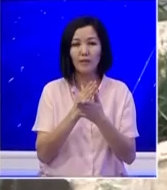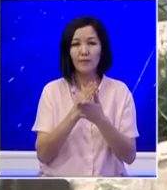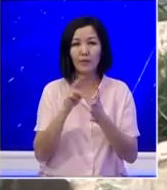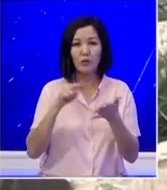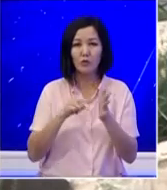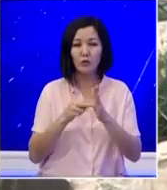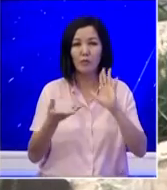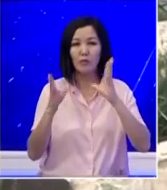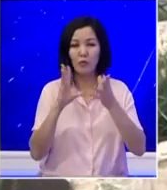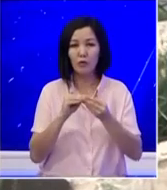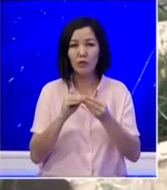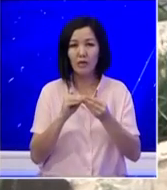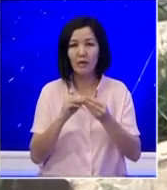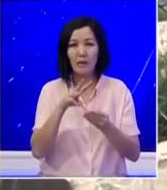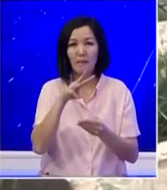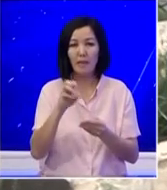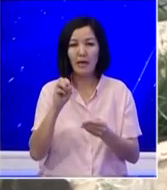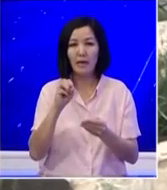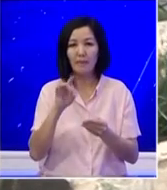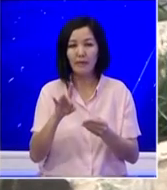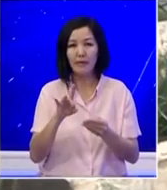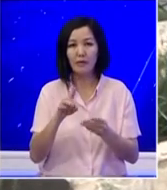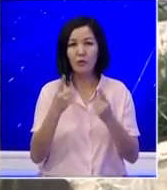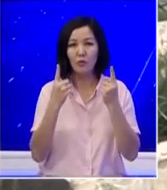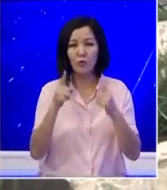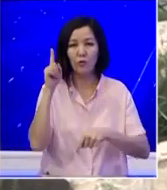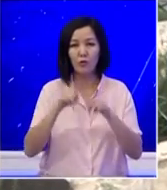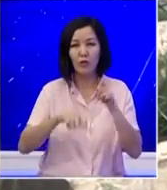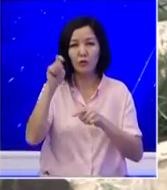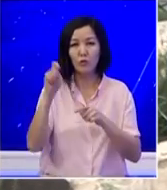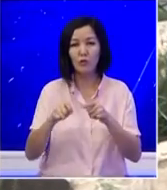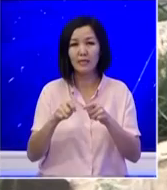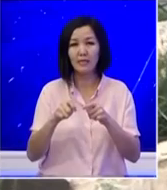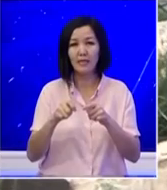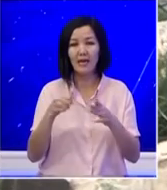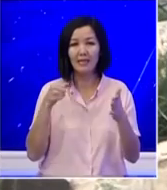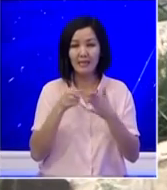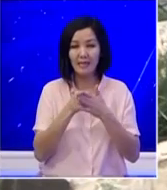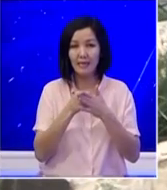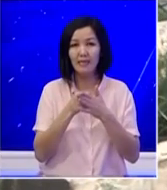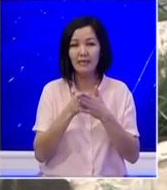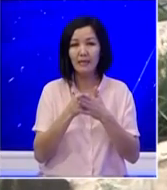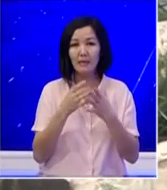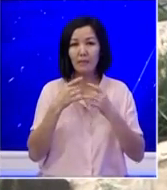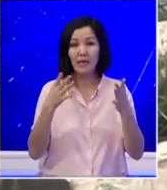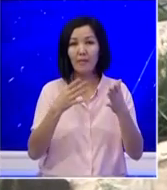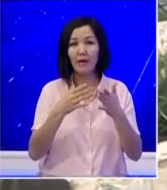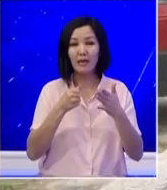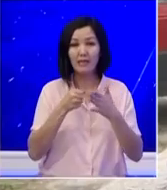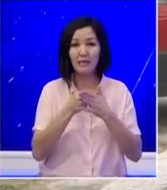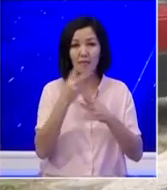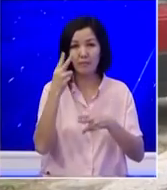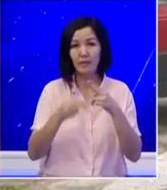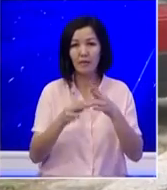жоспар бойынша біз мамырда осы Ұлы Отан соғысын жеңісіне қарсы күніне қарай бітіруде деп ойлап